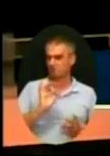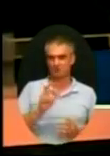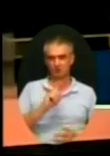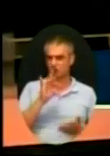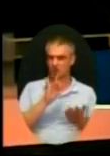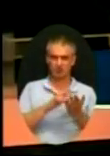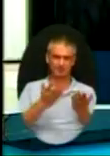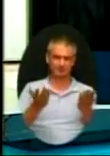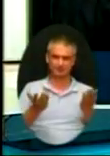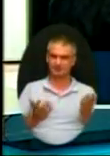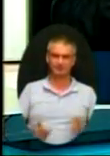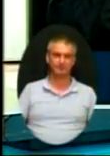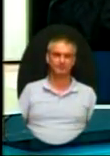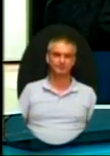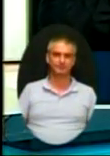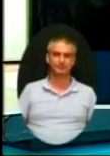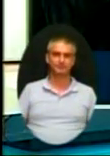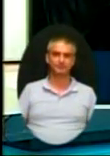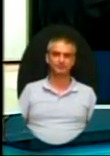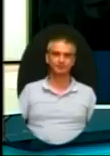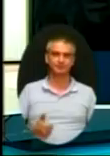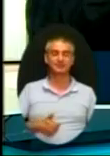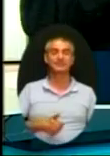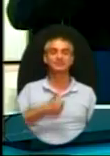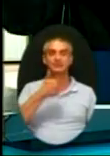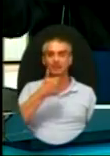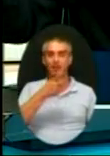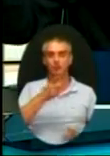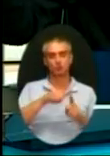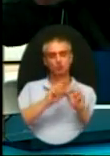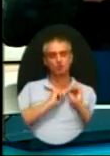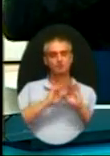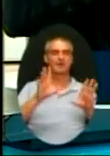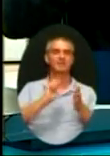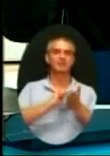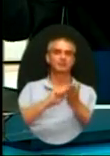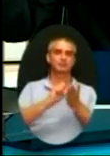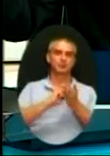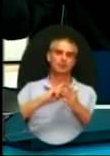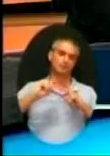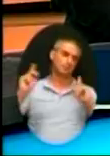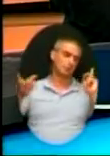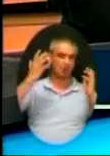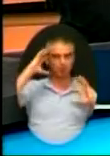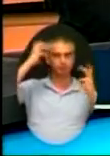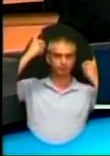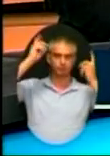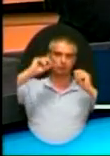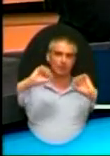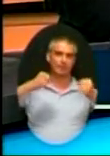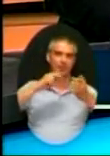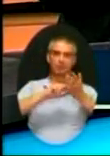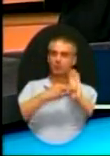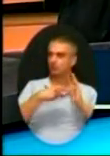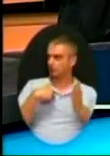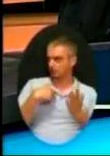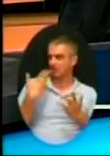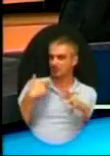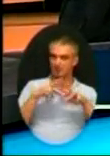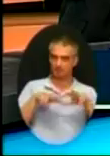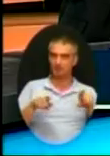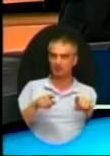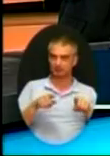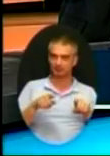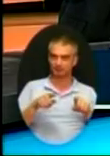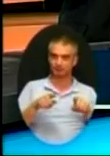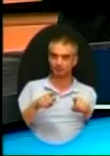שהשר בוחר את היועץ המשפטי, הוא למעשה מפקיר את המשרד לכל הגחמות של כל הפעילים הפוליטיים. אני ראיתי מצבים